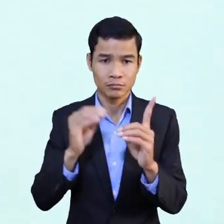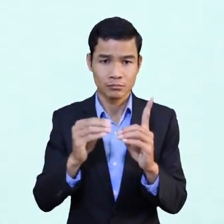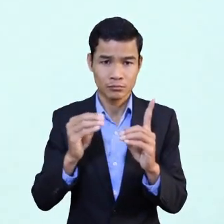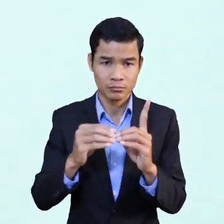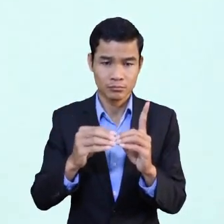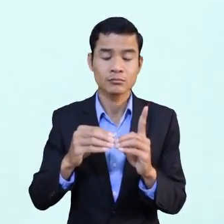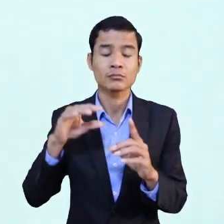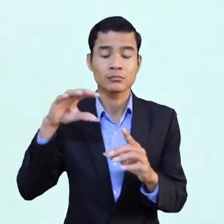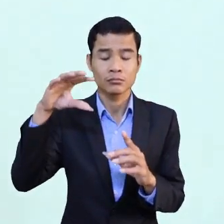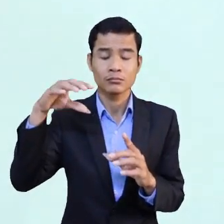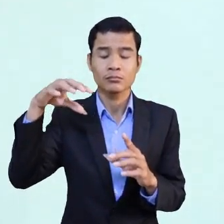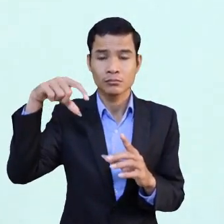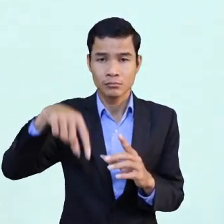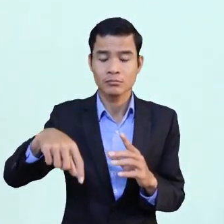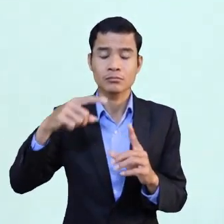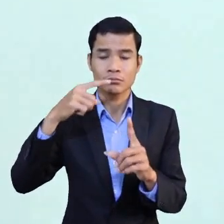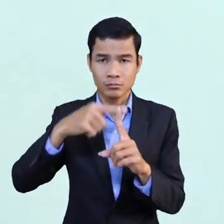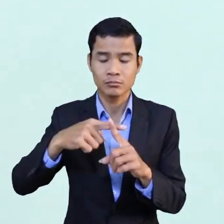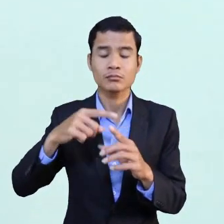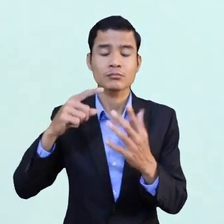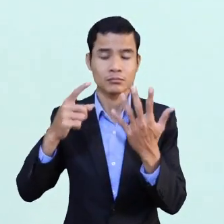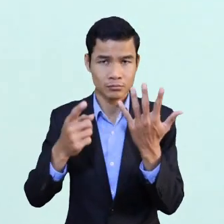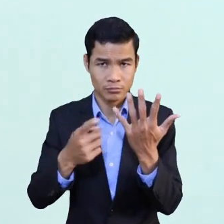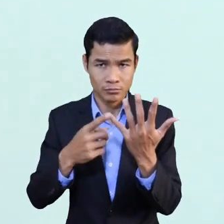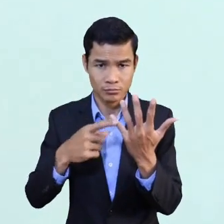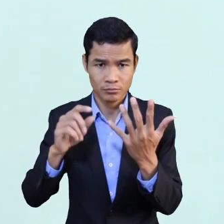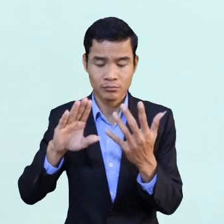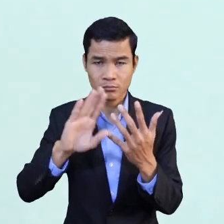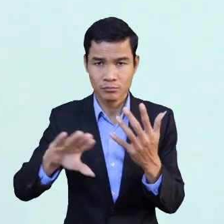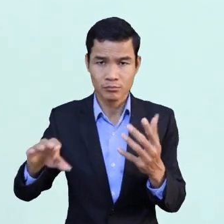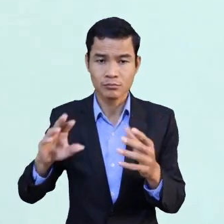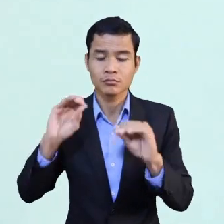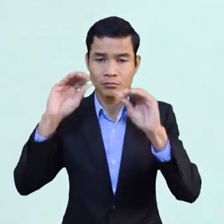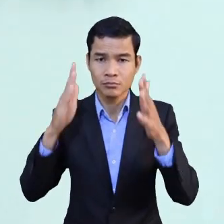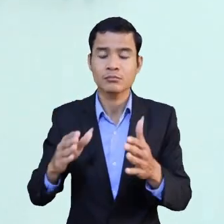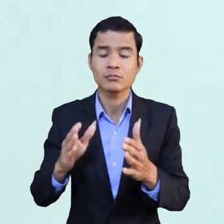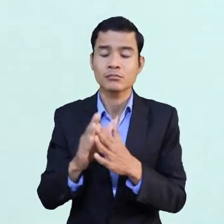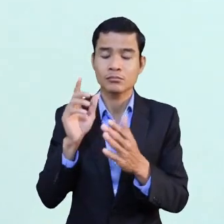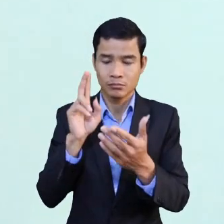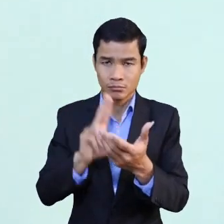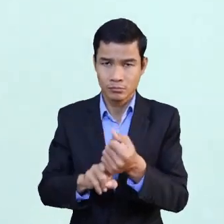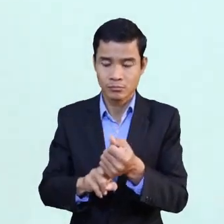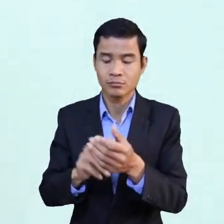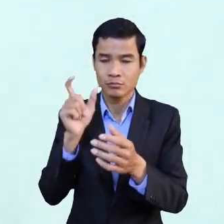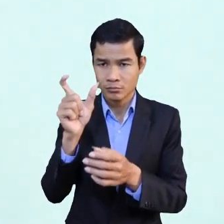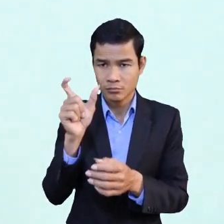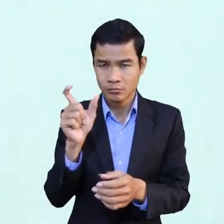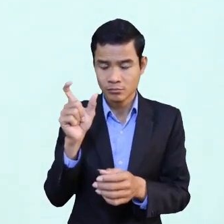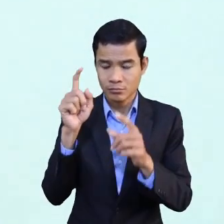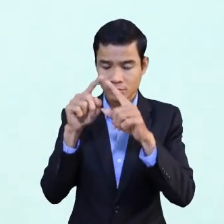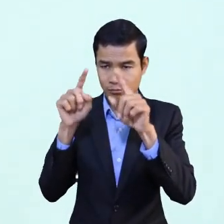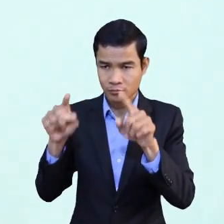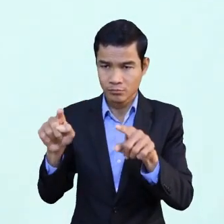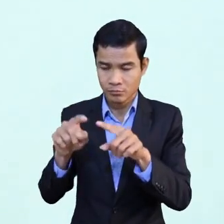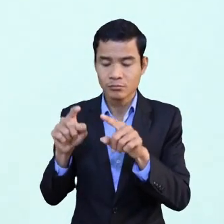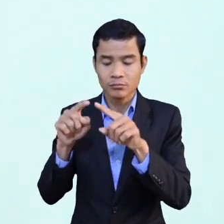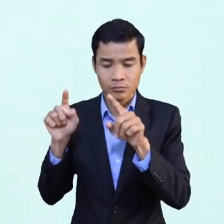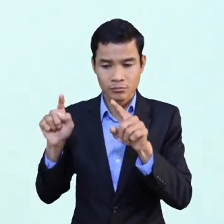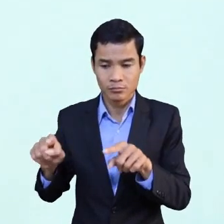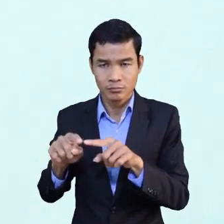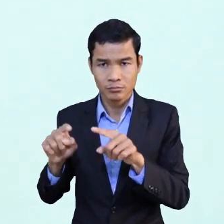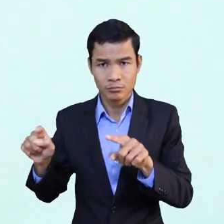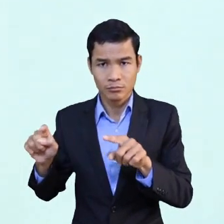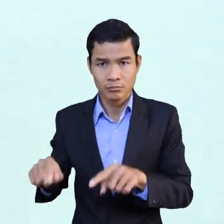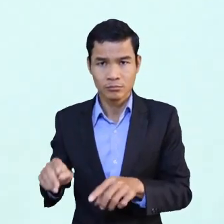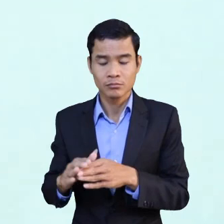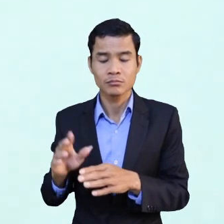យើងកំពុងតែរៀនគឺស្រៈអេណានេះអ្នកគ្រូទុកប្រឡោះកូនឃើញទេតើយើងអត់សរសេរនៅក្នុងប្រឡោះដែរនៅក្នុងសិភៅរប